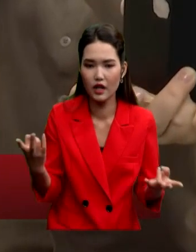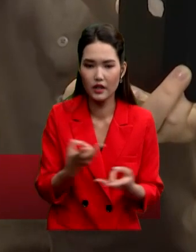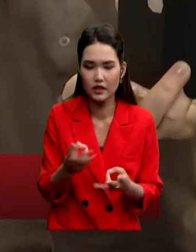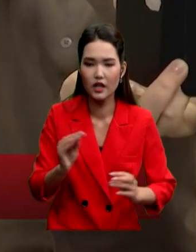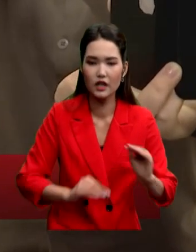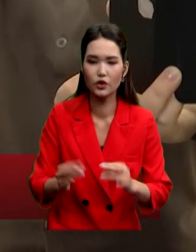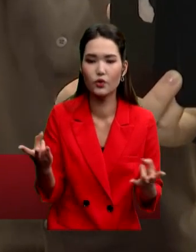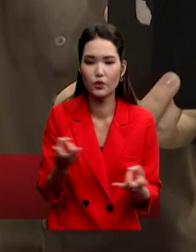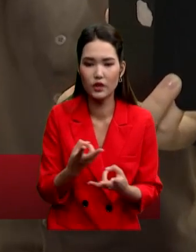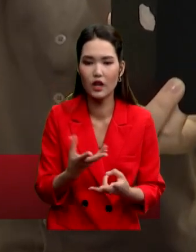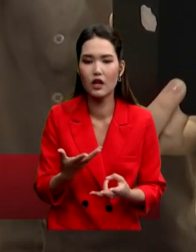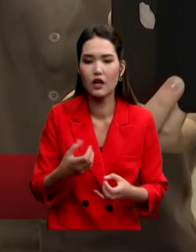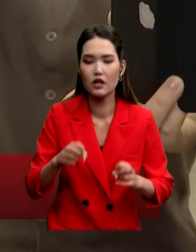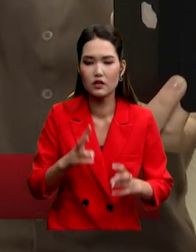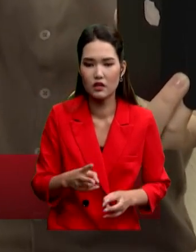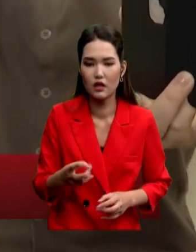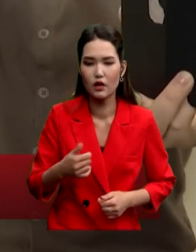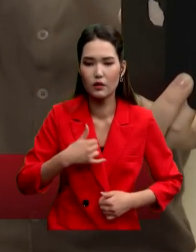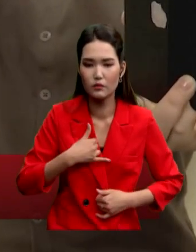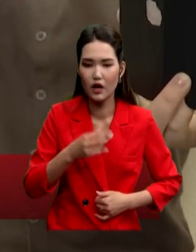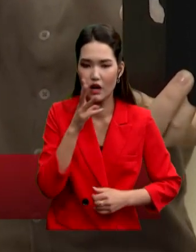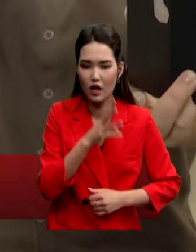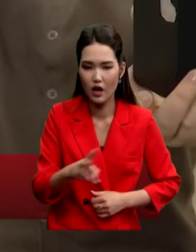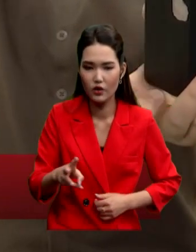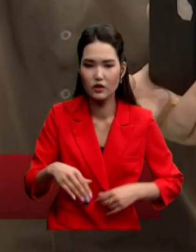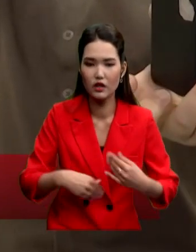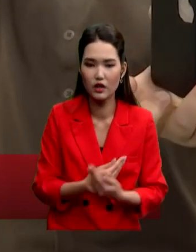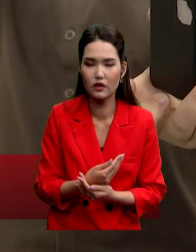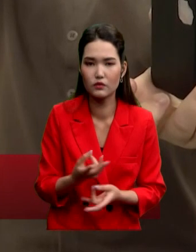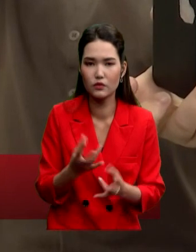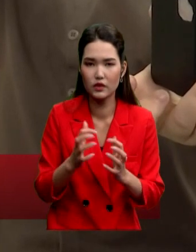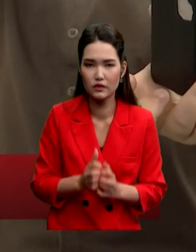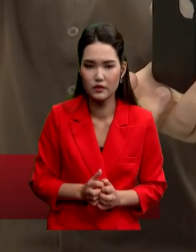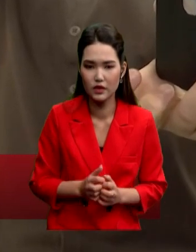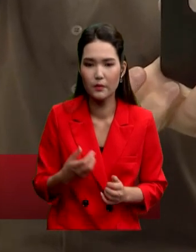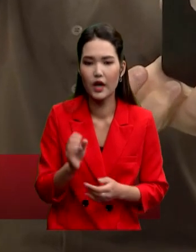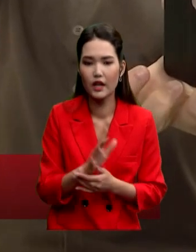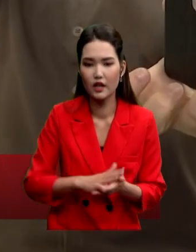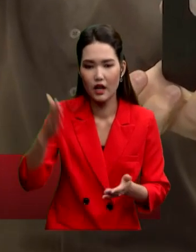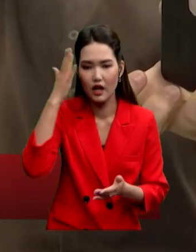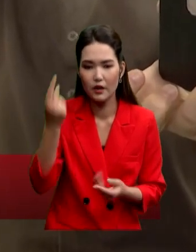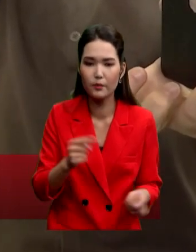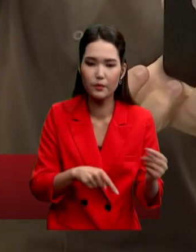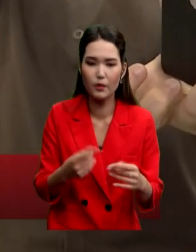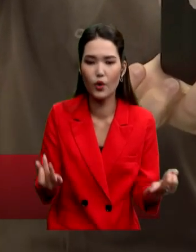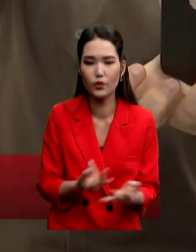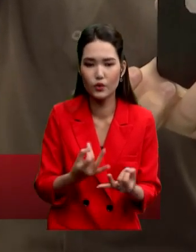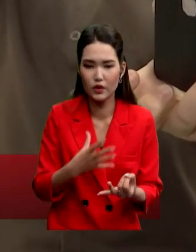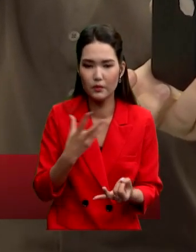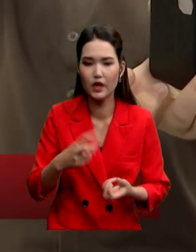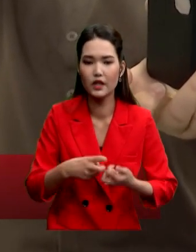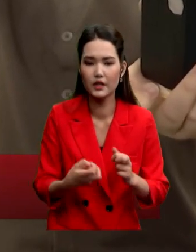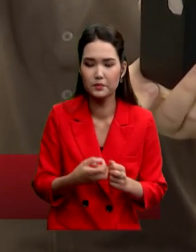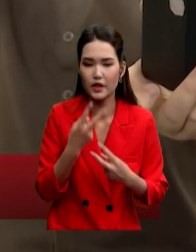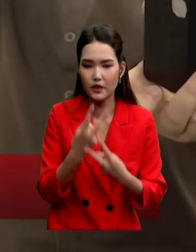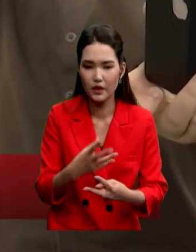керек. Сонымен бір сәуір айына біз қаржыны жалпы әкімдікке береміз деп жоспарлаймыз. Ары қарай әкімдікпен біз де сөйлестік. Екі мәселе айтып отыр